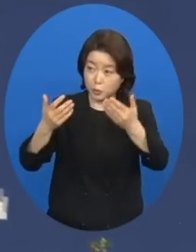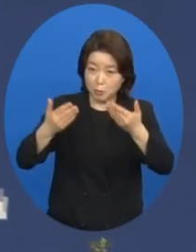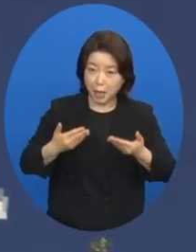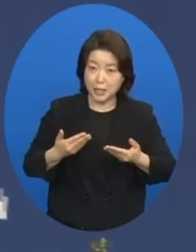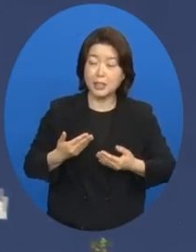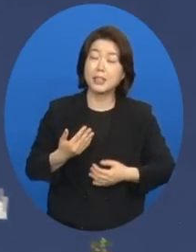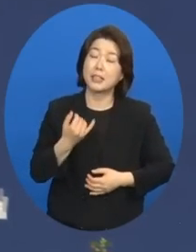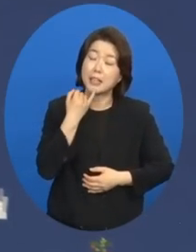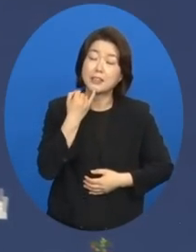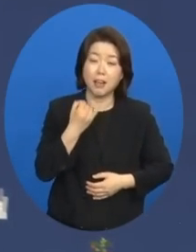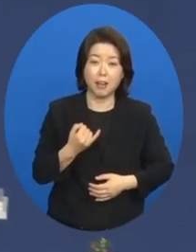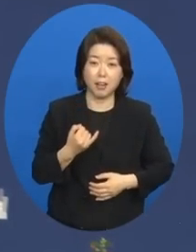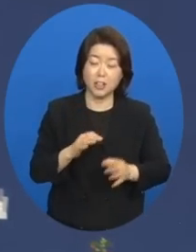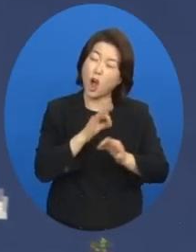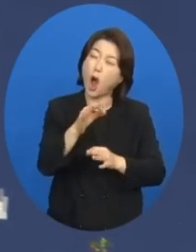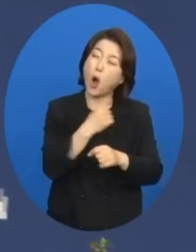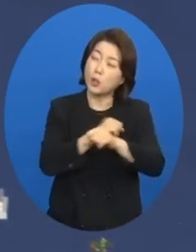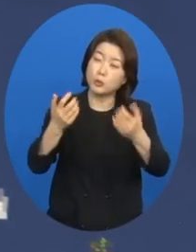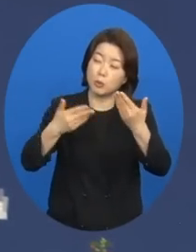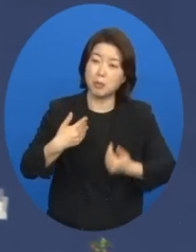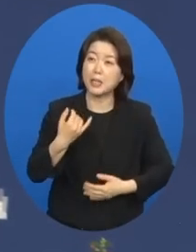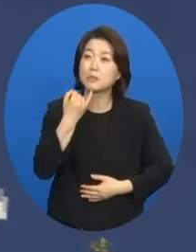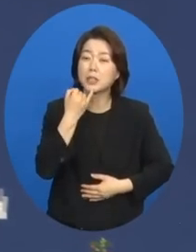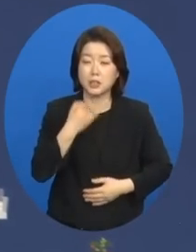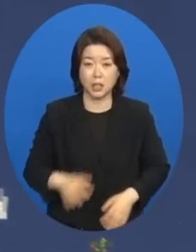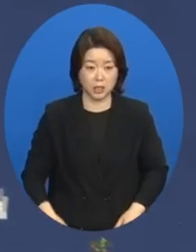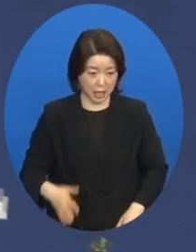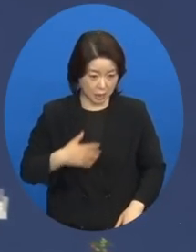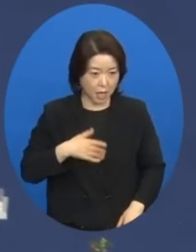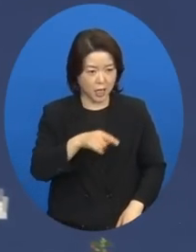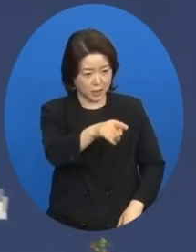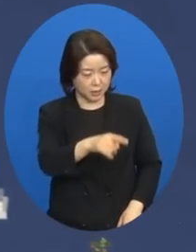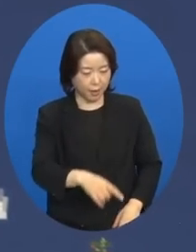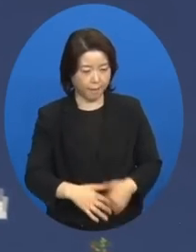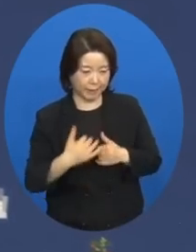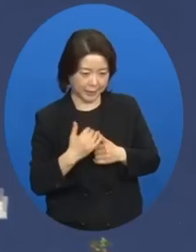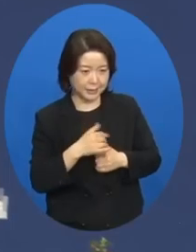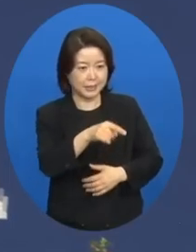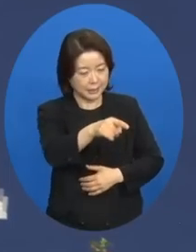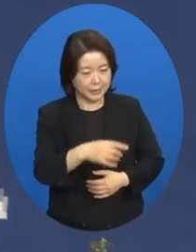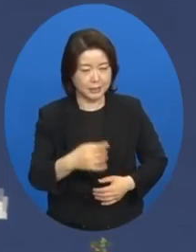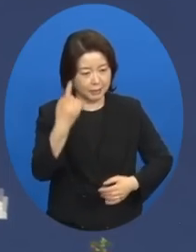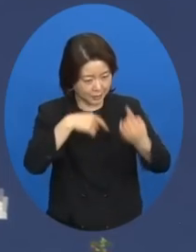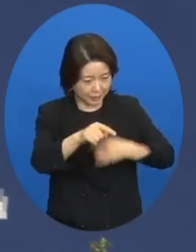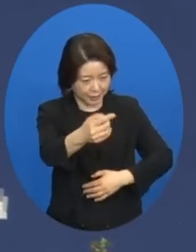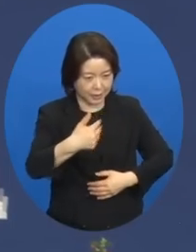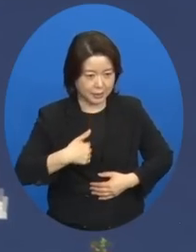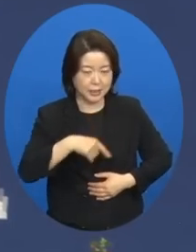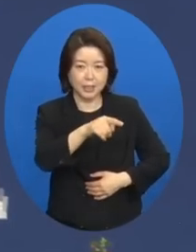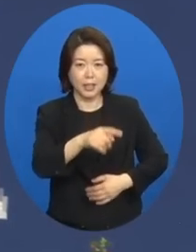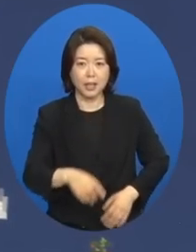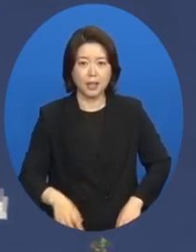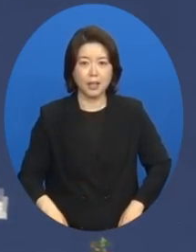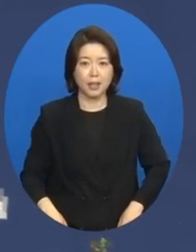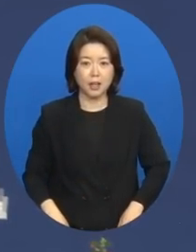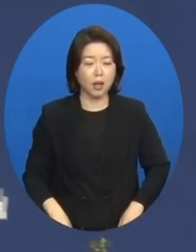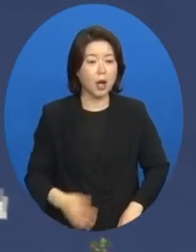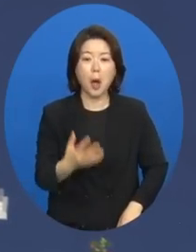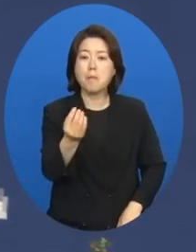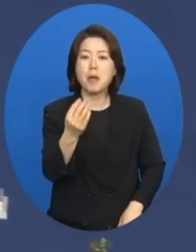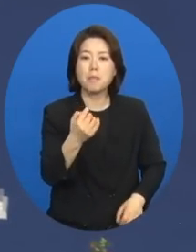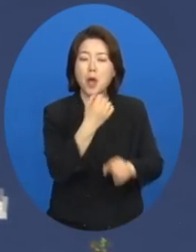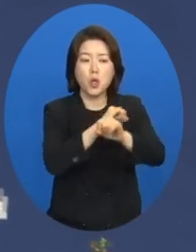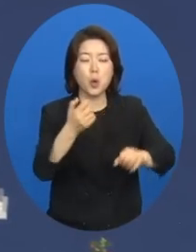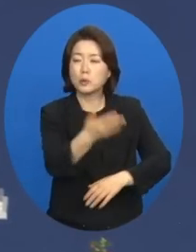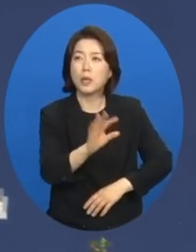건 괜찮은데, 그런 말이 아니고 날 보고 나한테 계속 해코지하고 속세기는 그런 형제가 나한테 죄를 지으면 몇 분까지